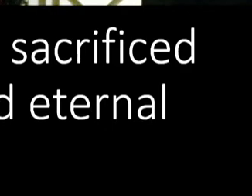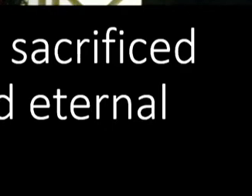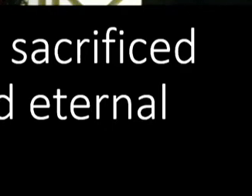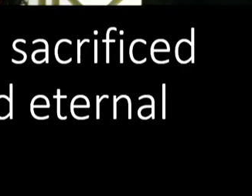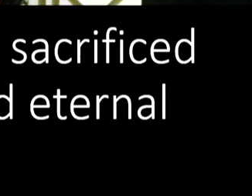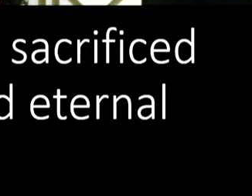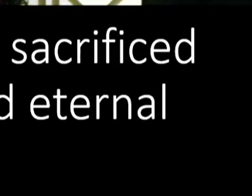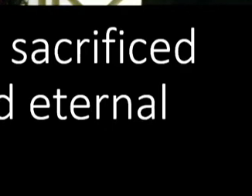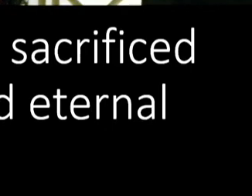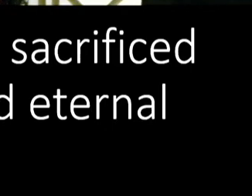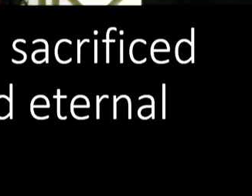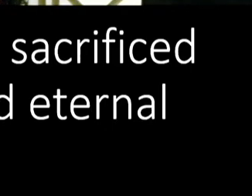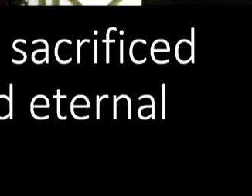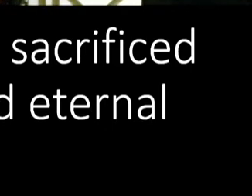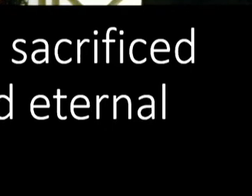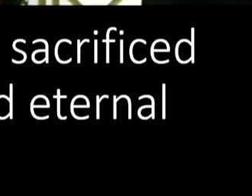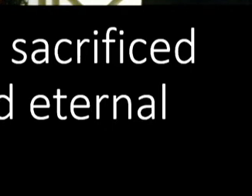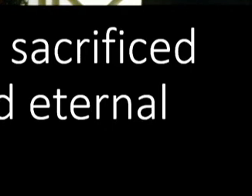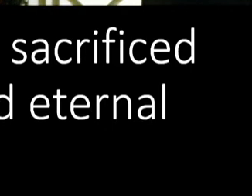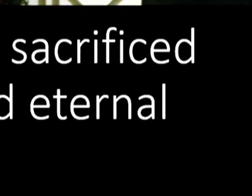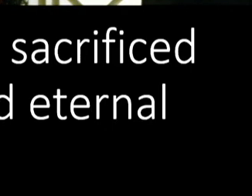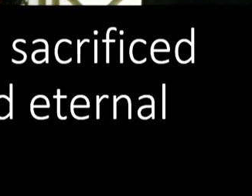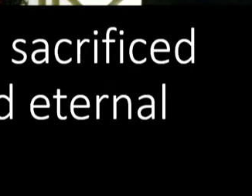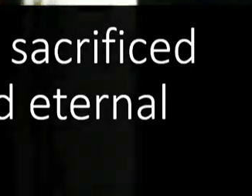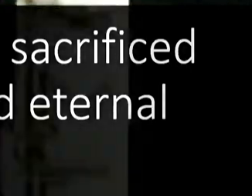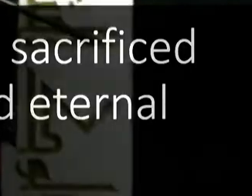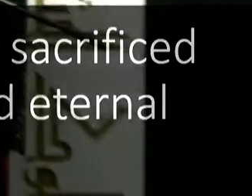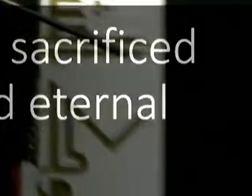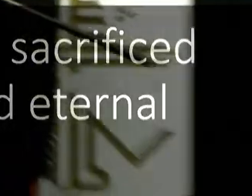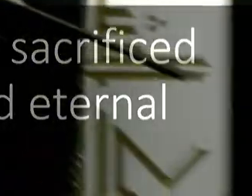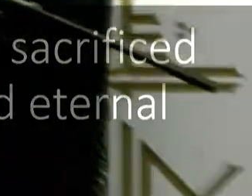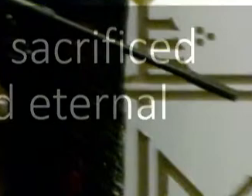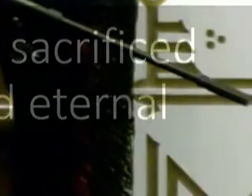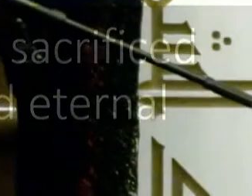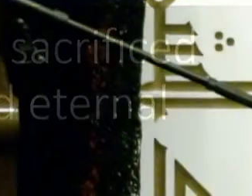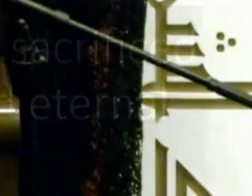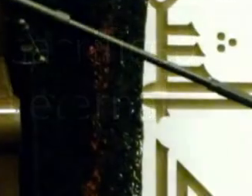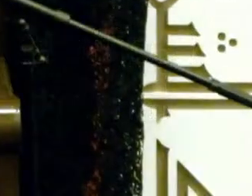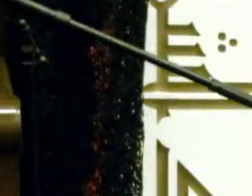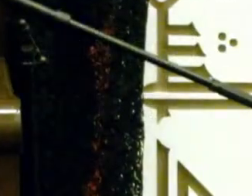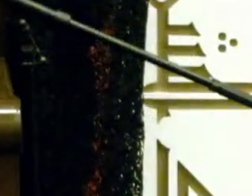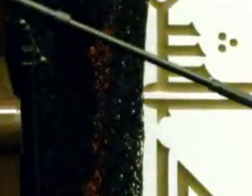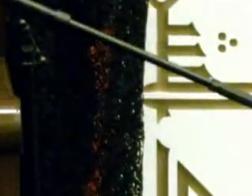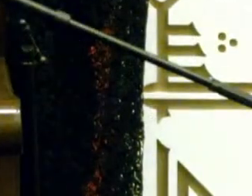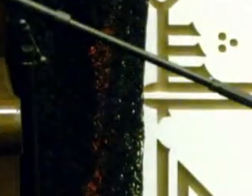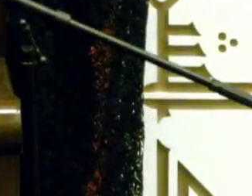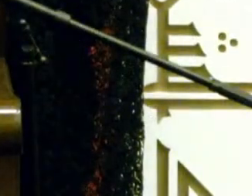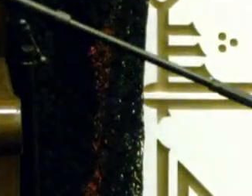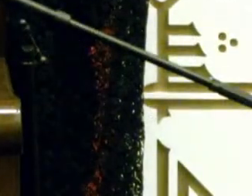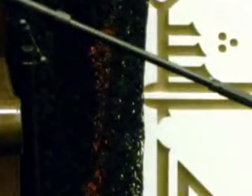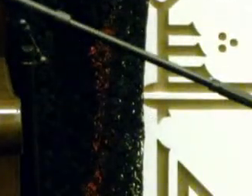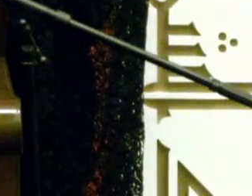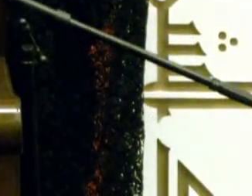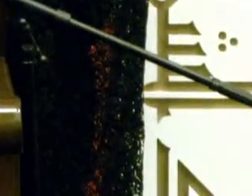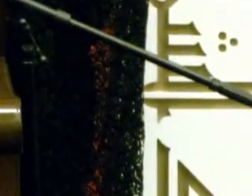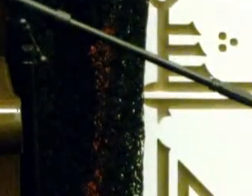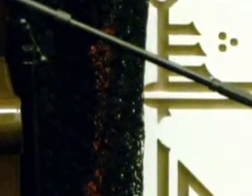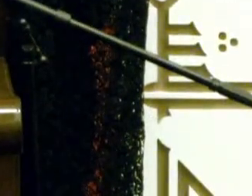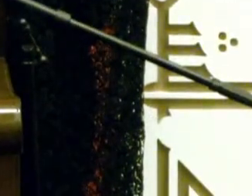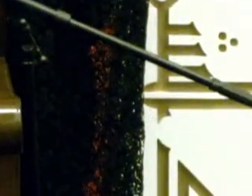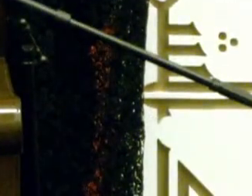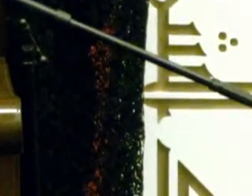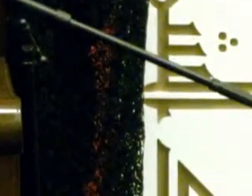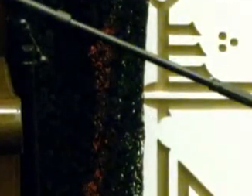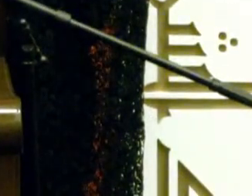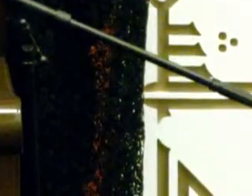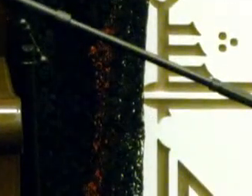قال مولانا رسول الله وهو أشرف الأنبياء صلى الله